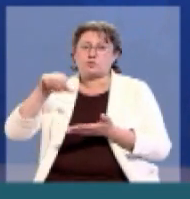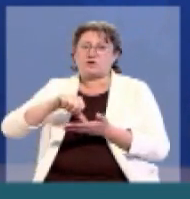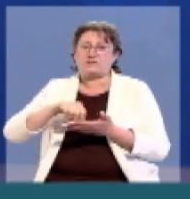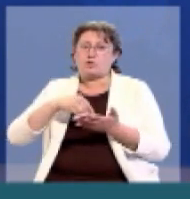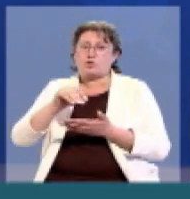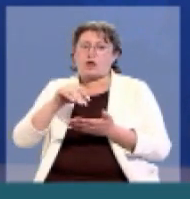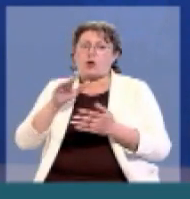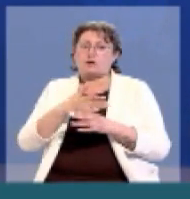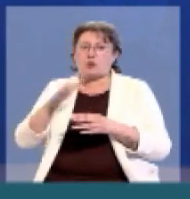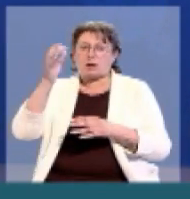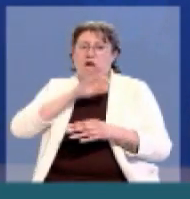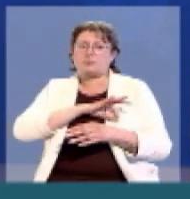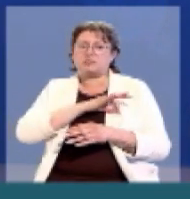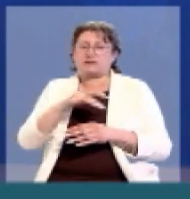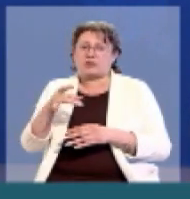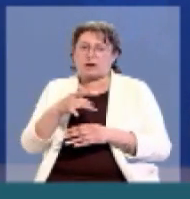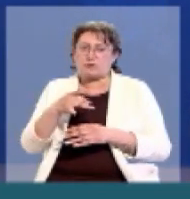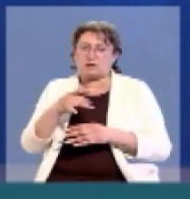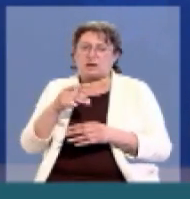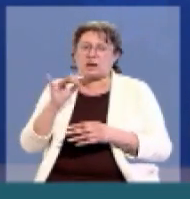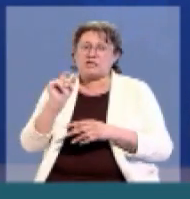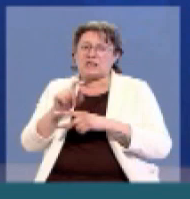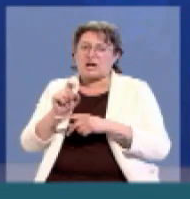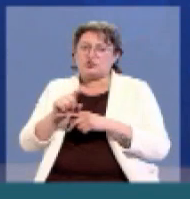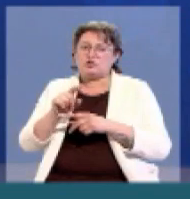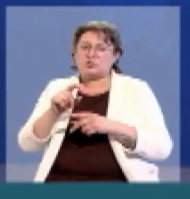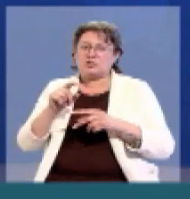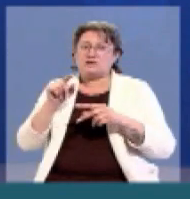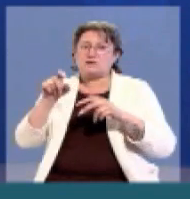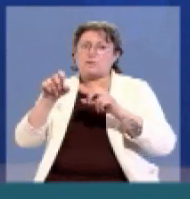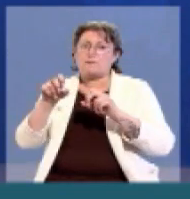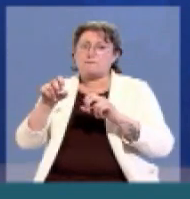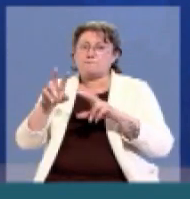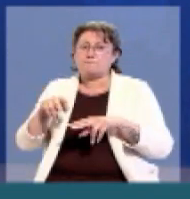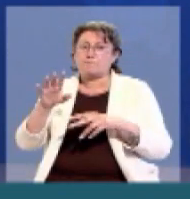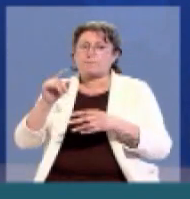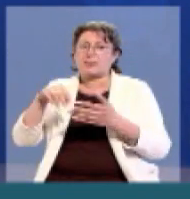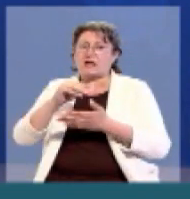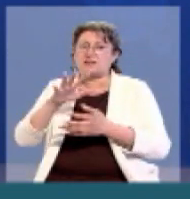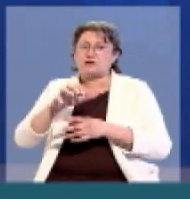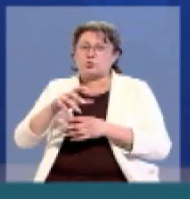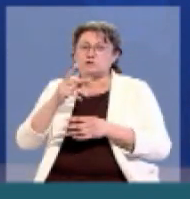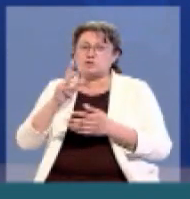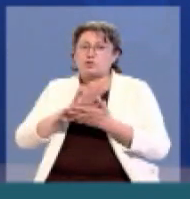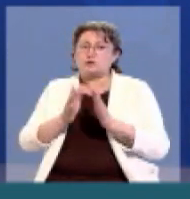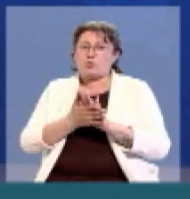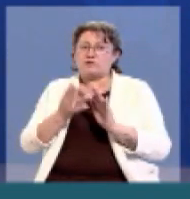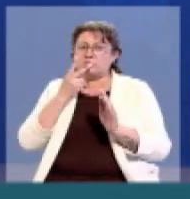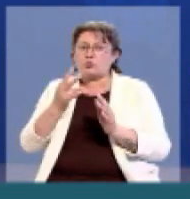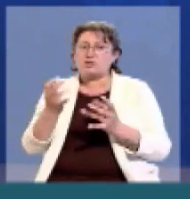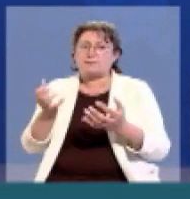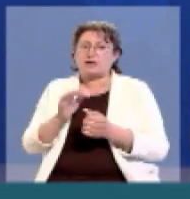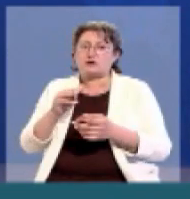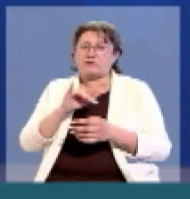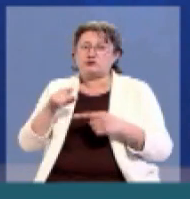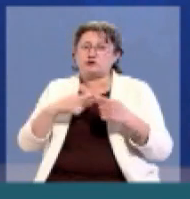закупках отдела образования Карабалыкского района. При этом заказчик техспецификации по закупу циркулярных насосов предусмотрел условия о непринятии товара